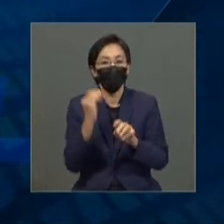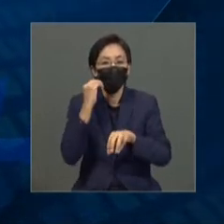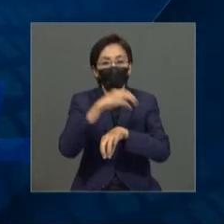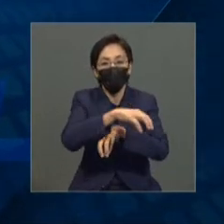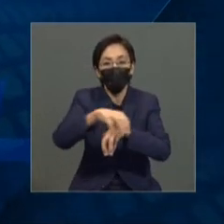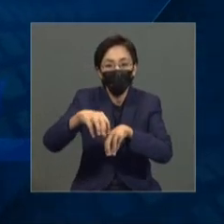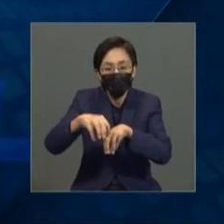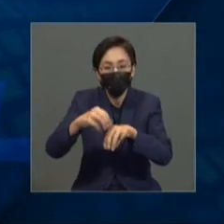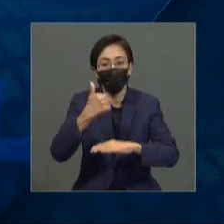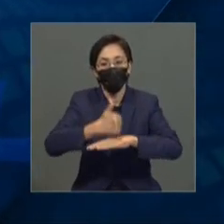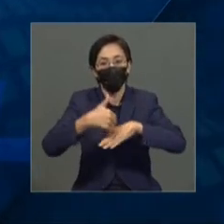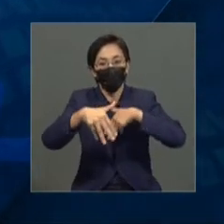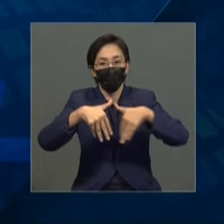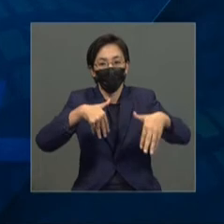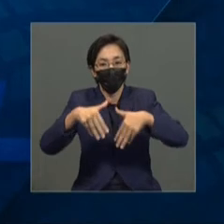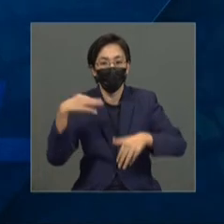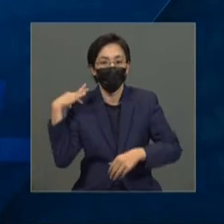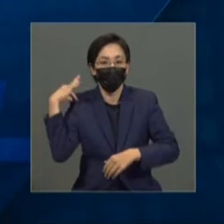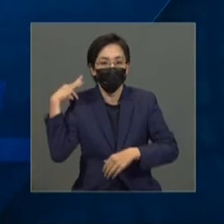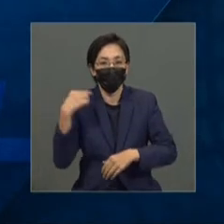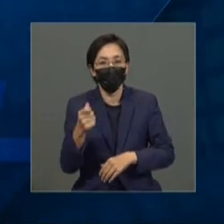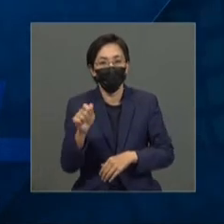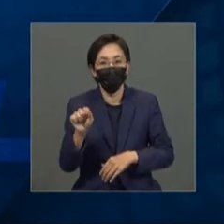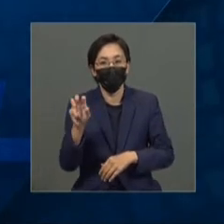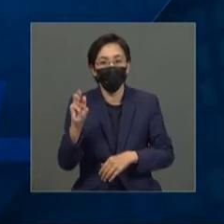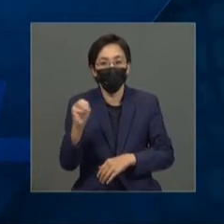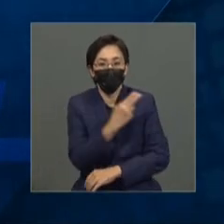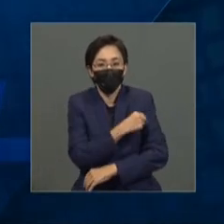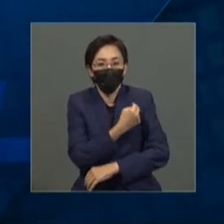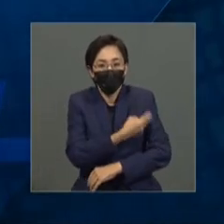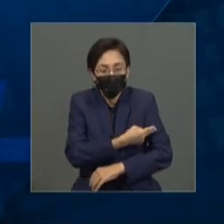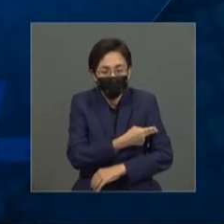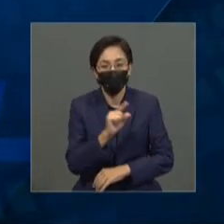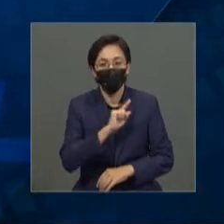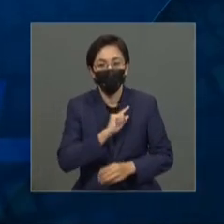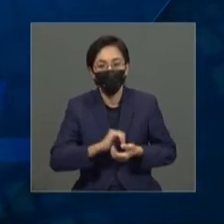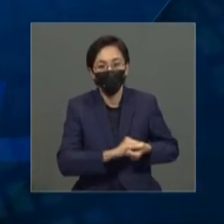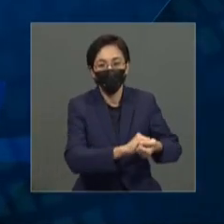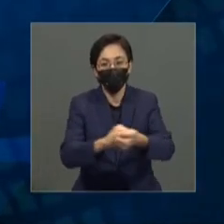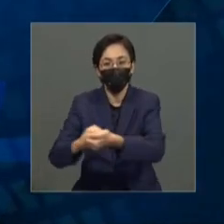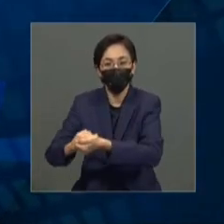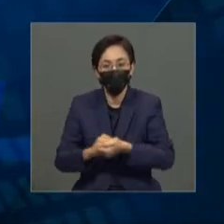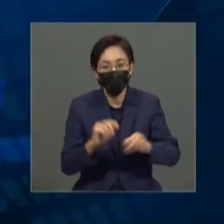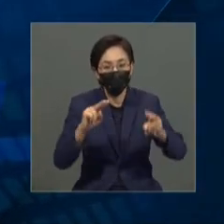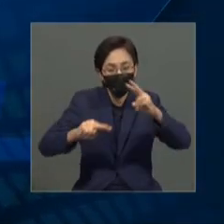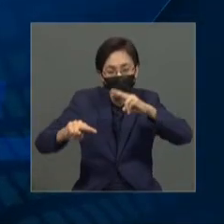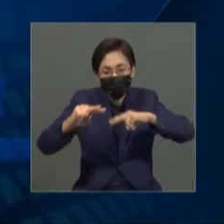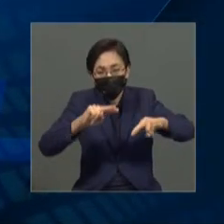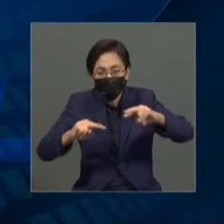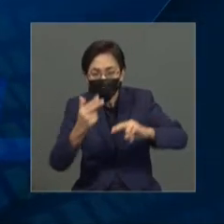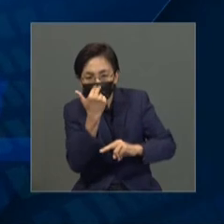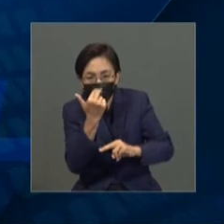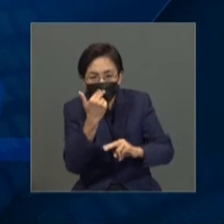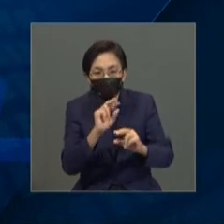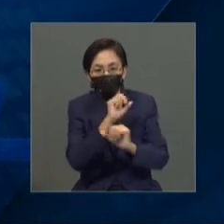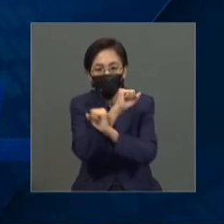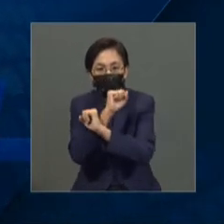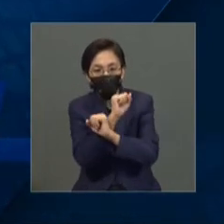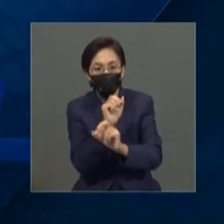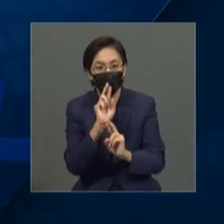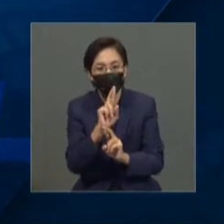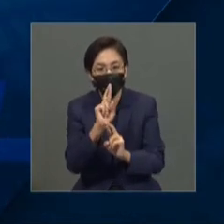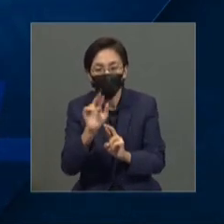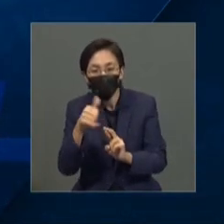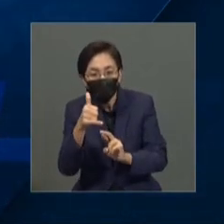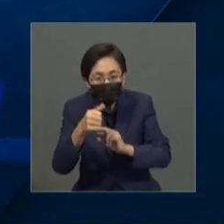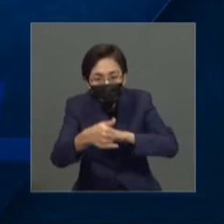ำชุมชนอสม.คือทุกภาคส่วนต้องร่วมกันนะคะเพื่อที่จะเฝ้าระมัดระวังการพย